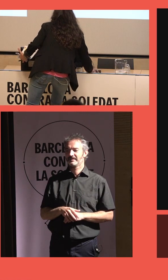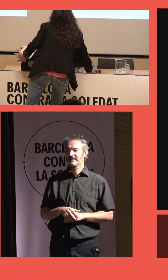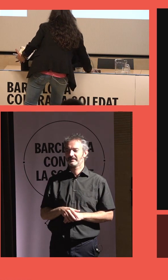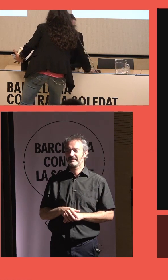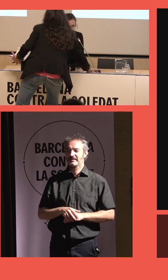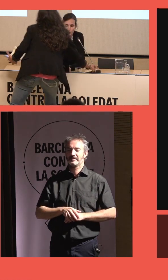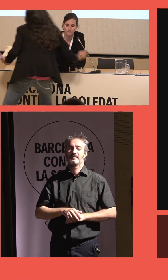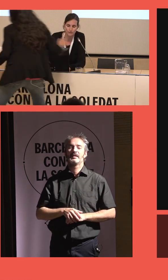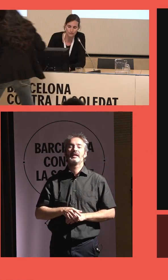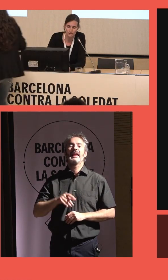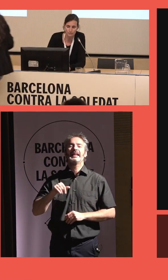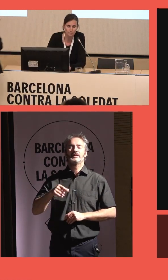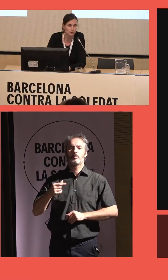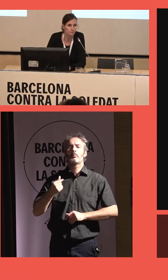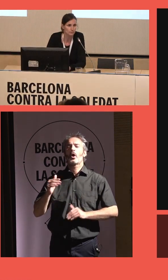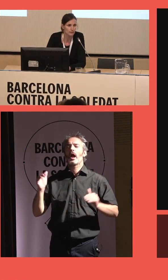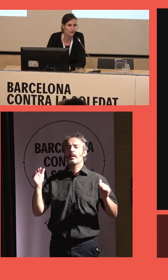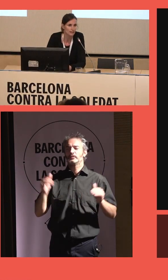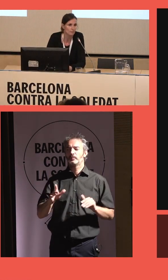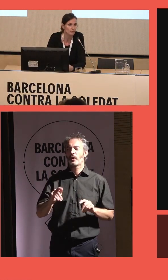No em